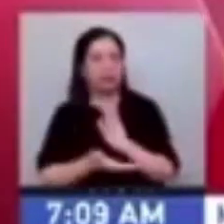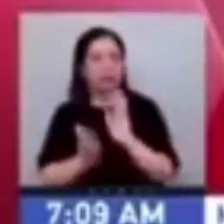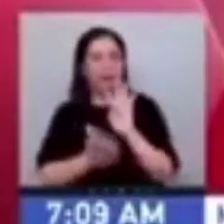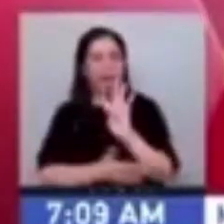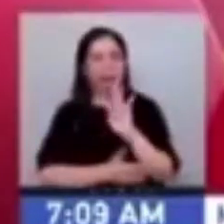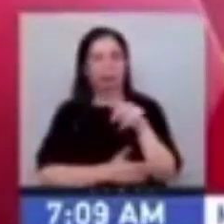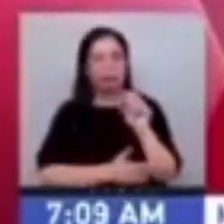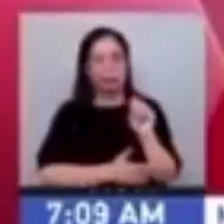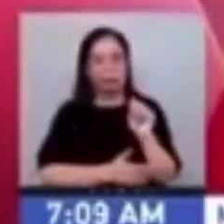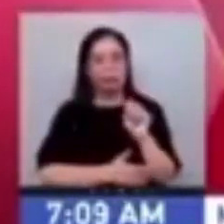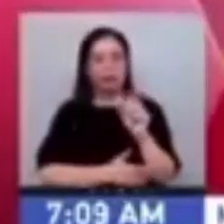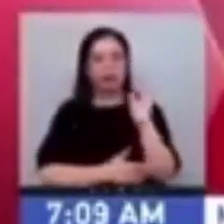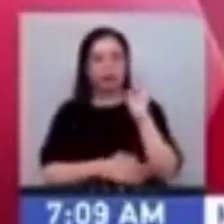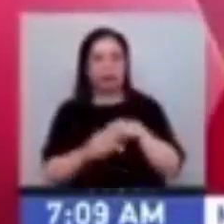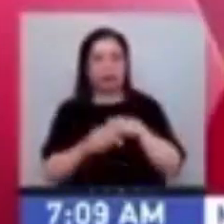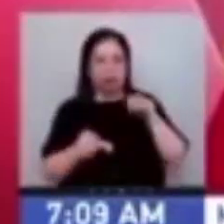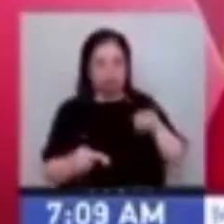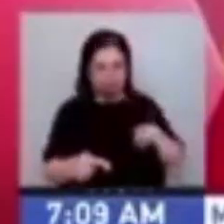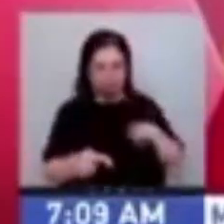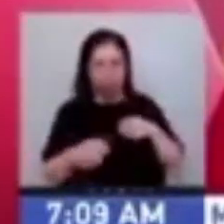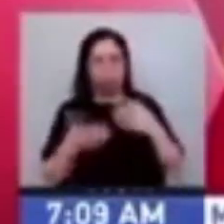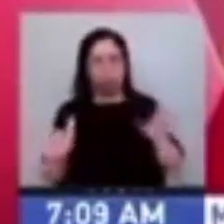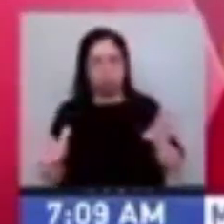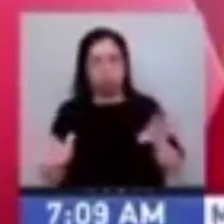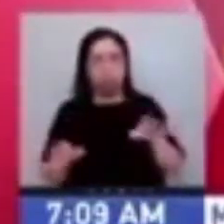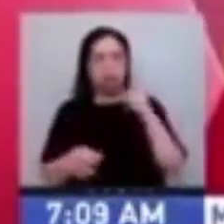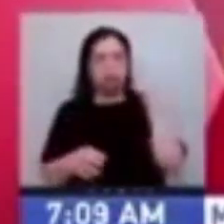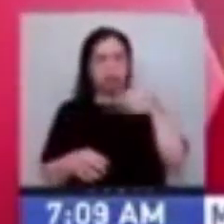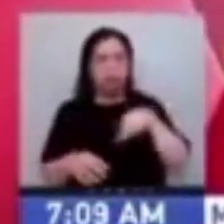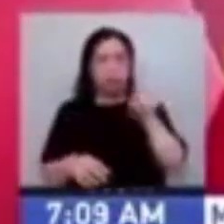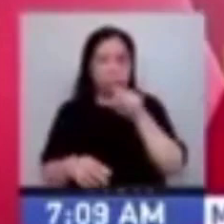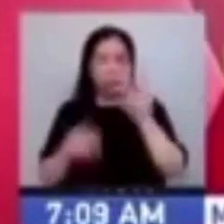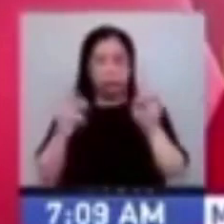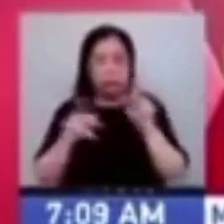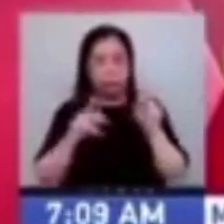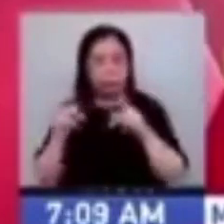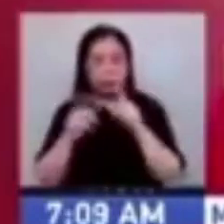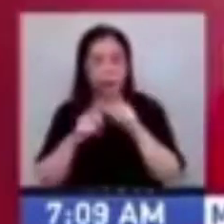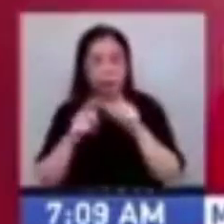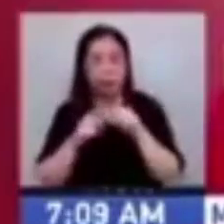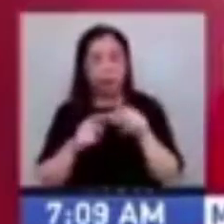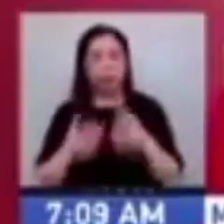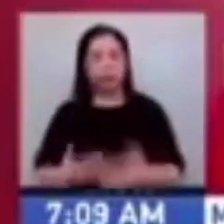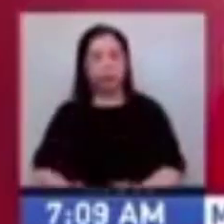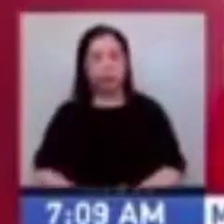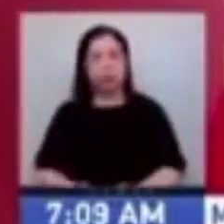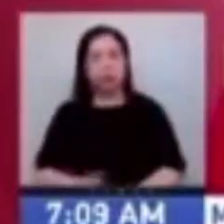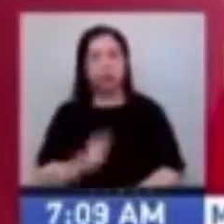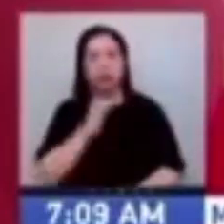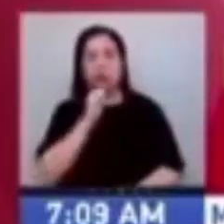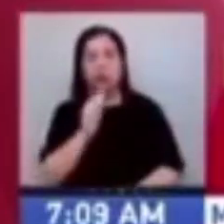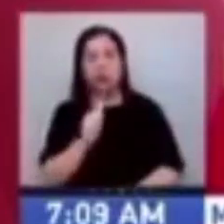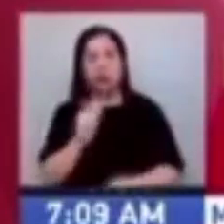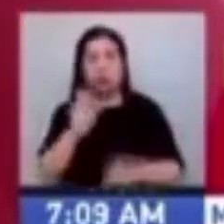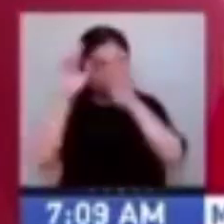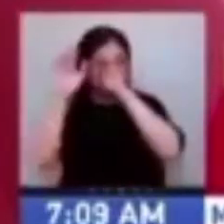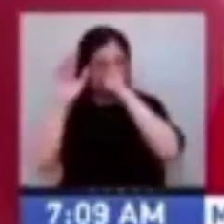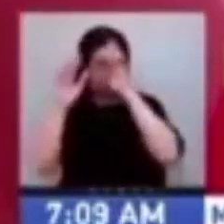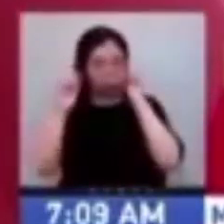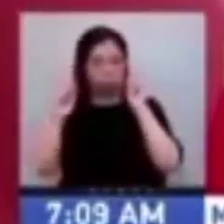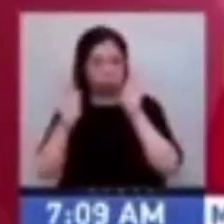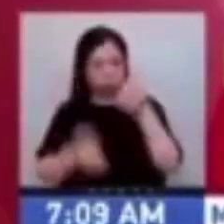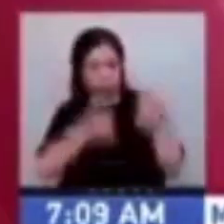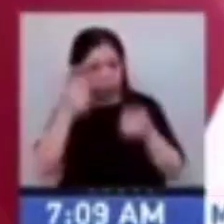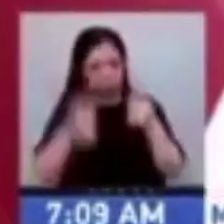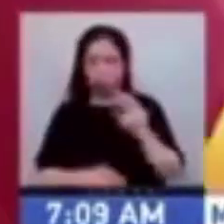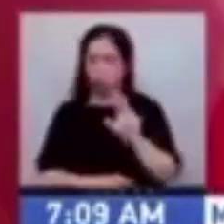umayaw na po kayo. Ano po? Para po sa ating mga kababayan na Sir Ivan, ano po? Hindi po minadali itong pag-aalis